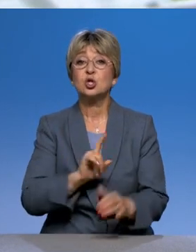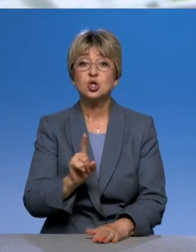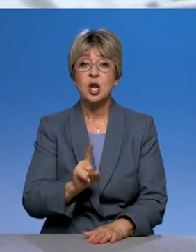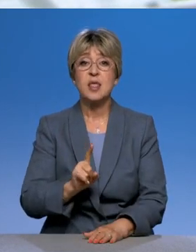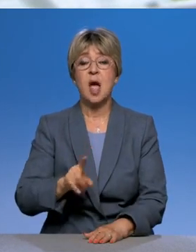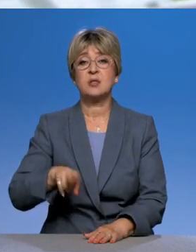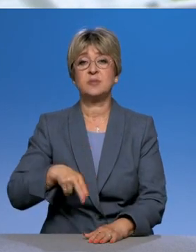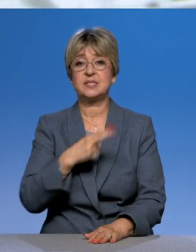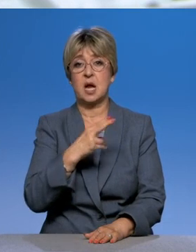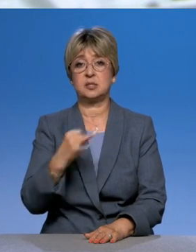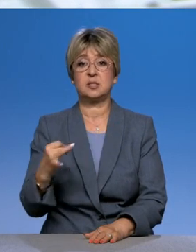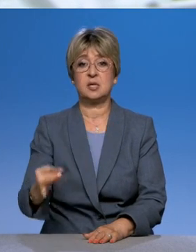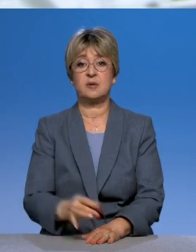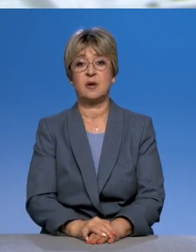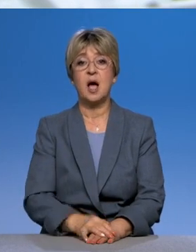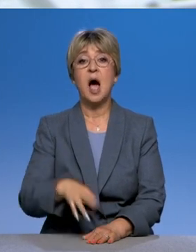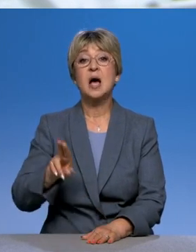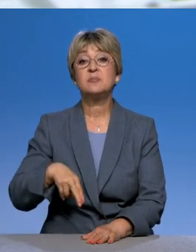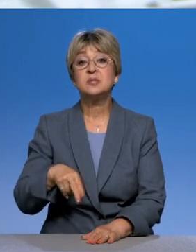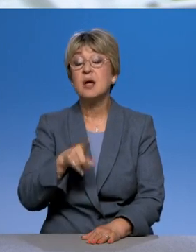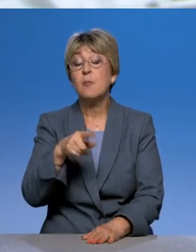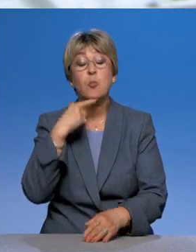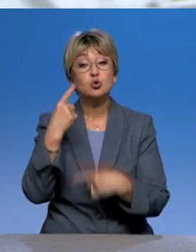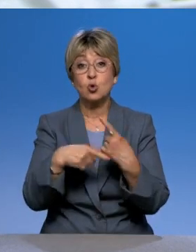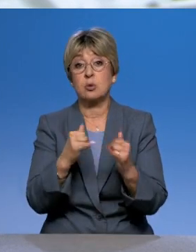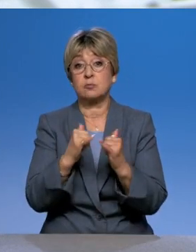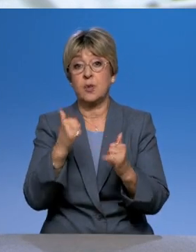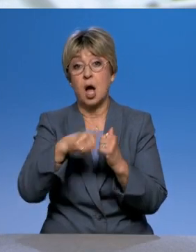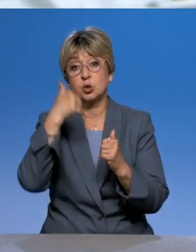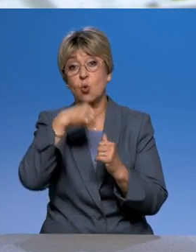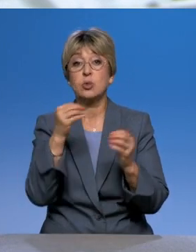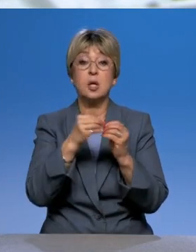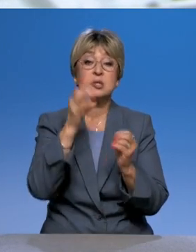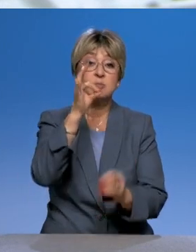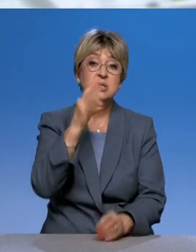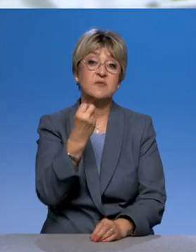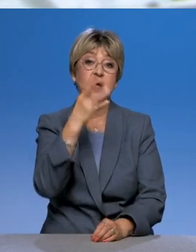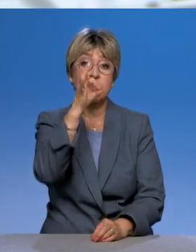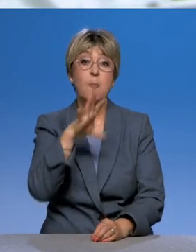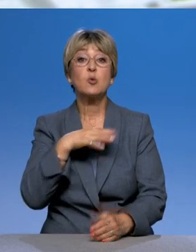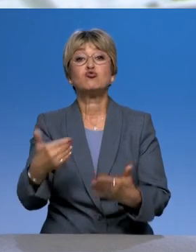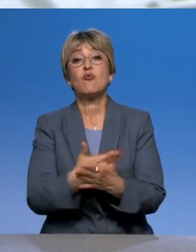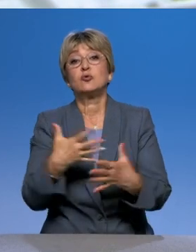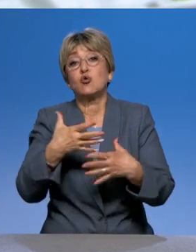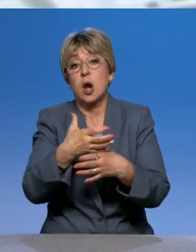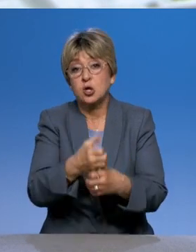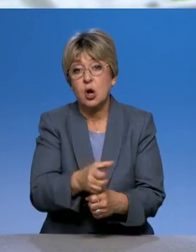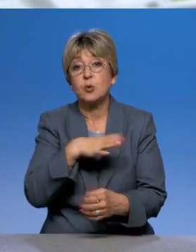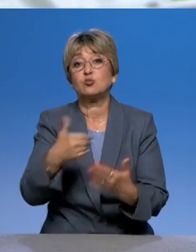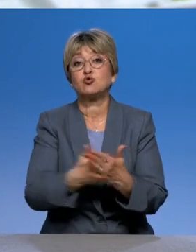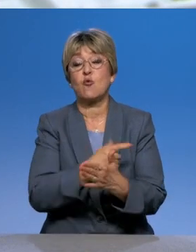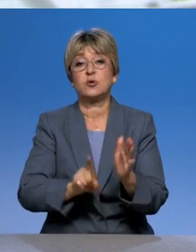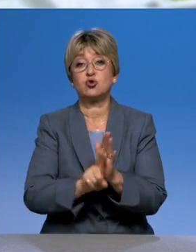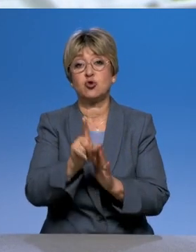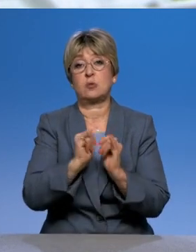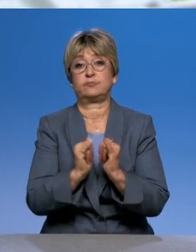администрации. Понимаете, административный, он уже растет постоянно, каждый год на 10%, 12%, потом их сокращают, потом они еще больше начинают расти. Вот